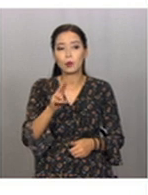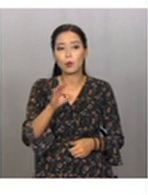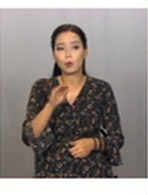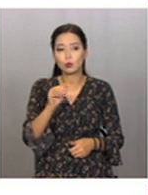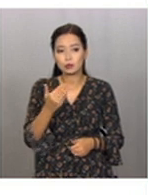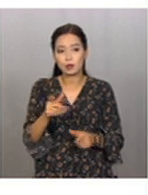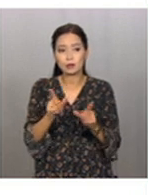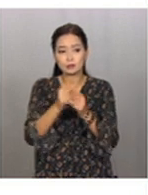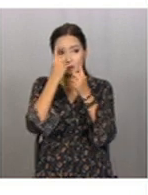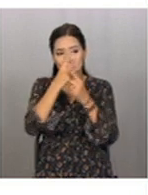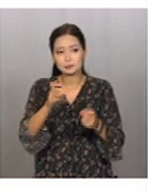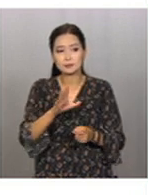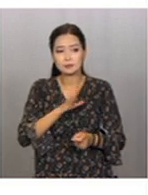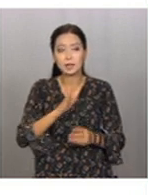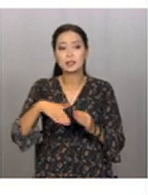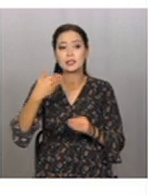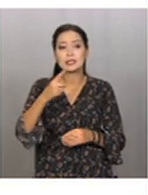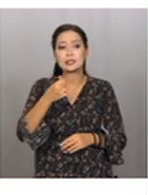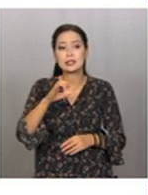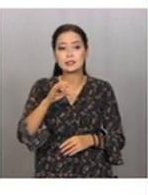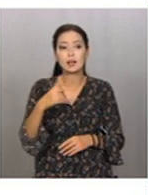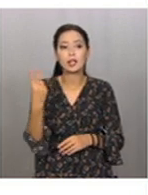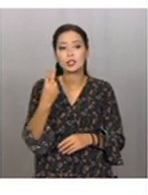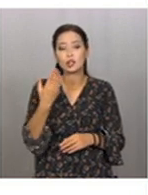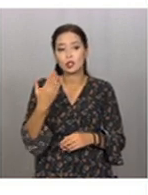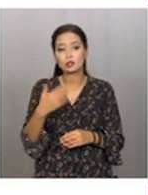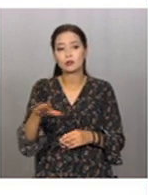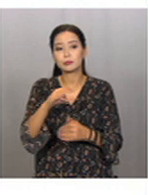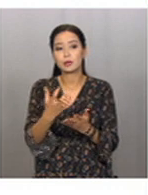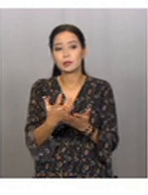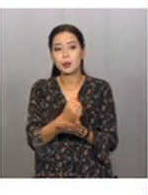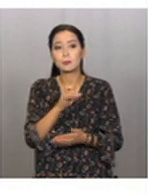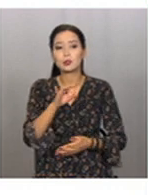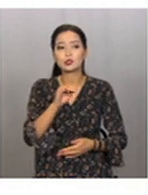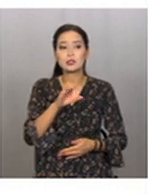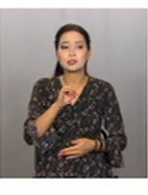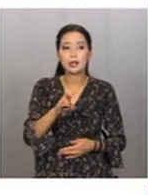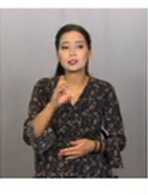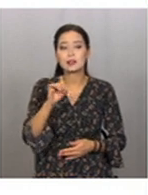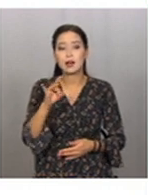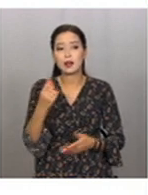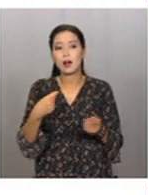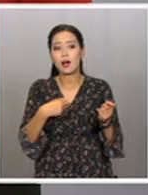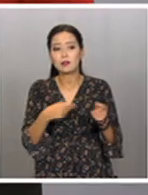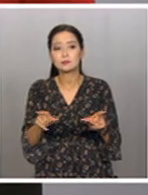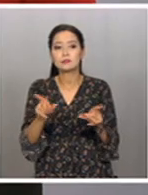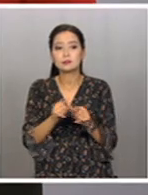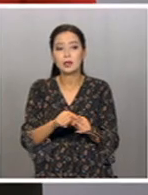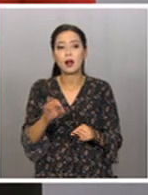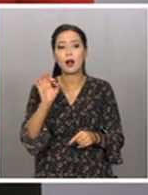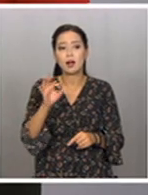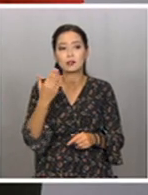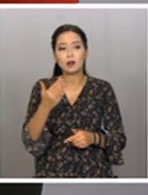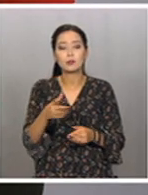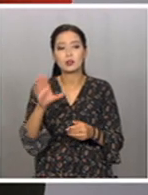Зайсаннан екінші нұсқасы табылып, Біржан Сал мен Ақын Сараның айтысқаны деген атпен Қазанда жеке кітап болып